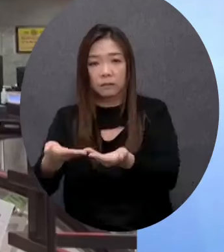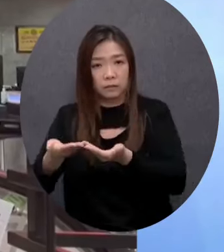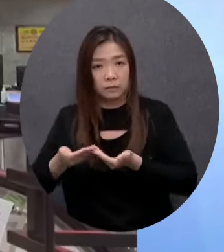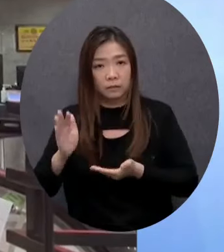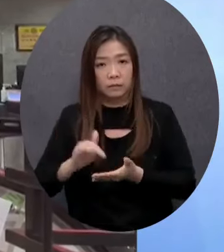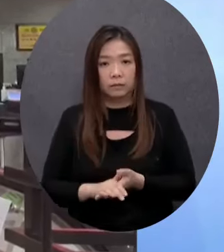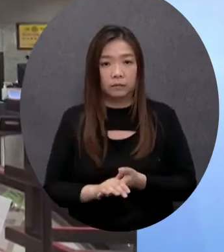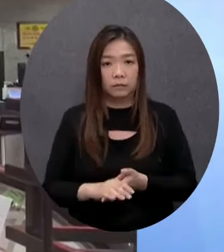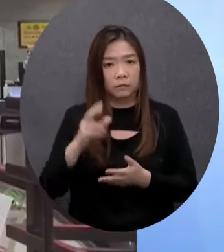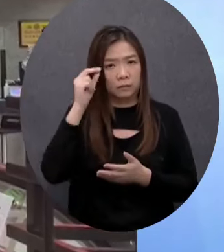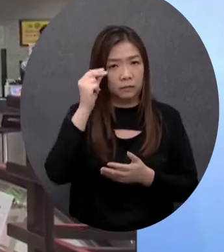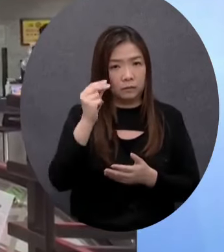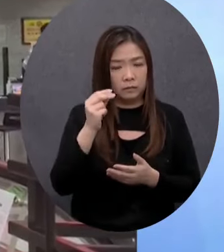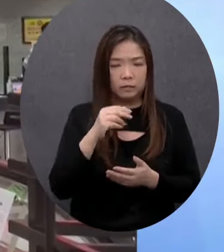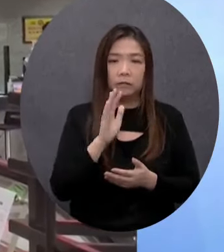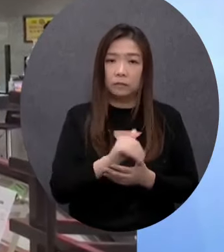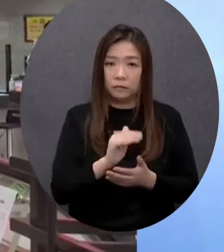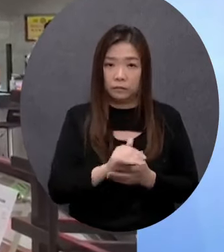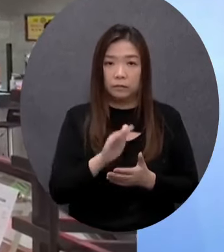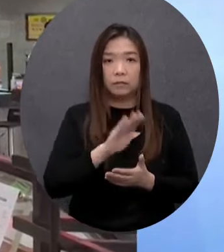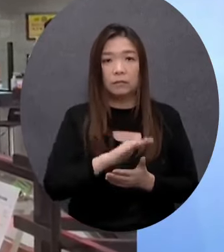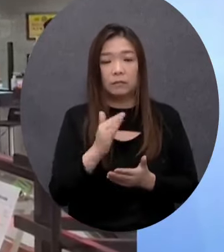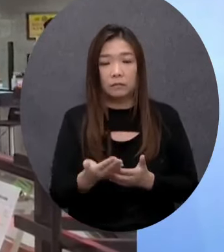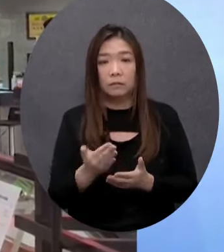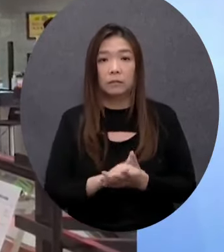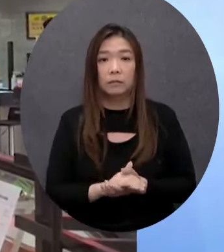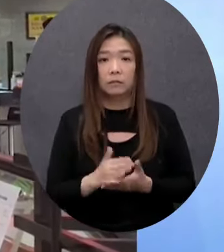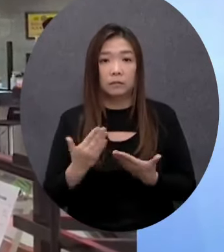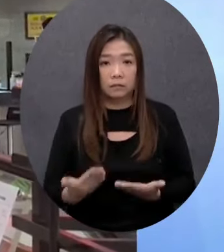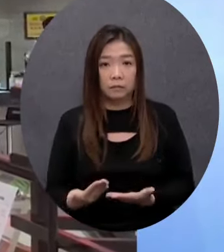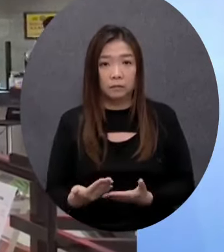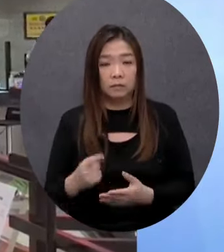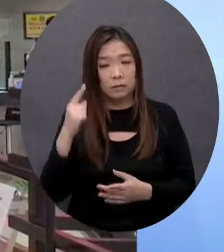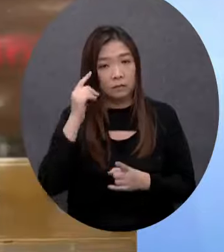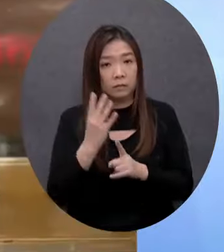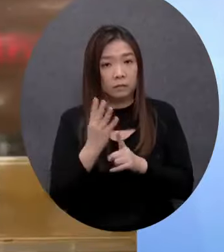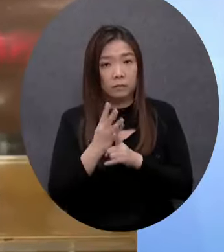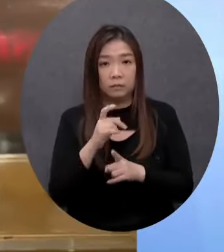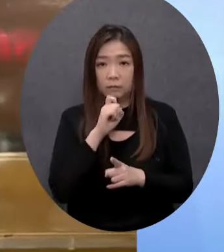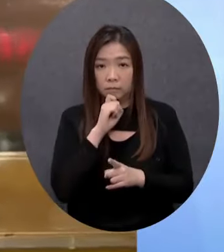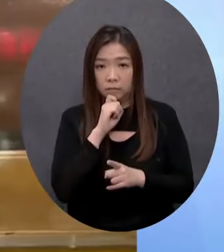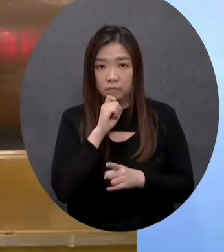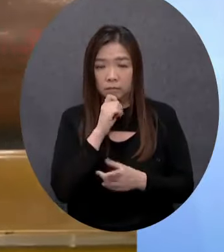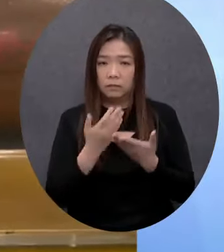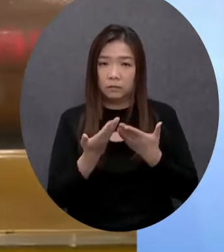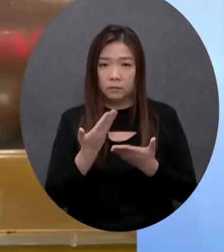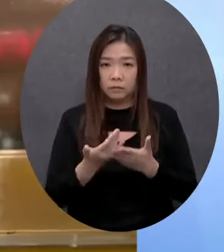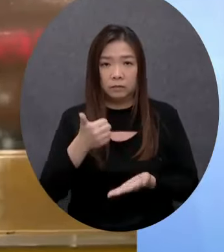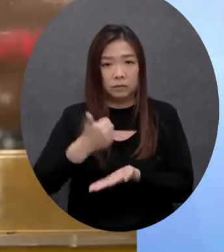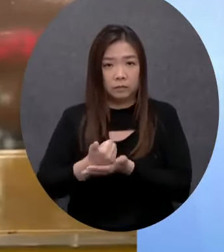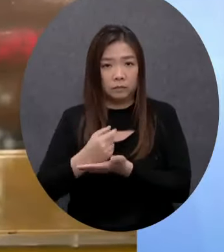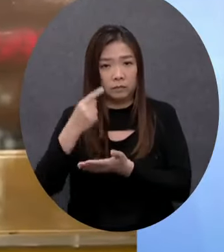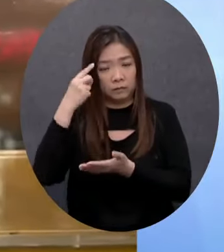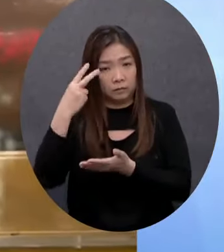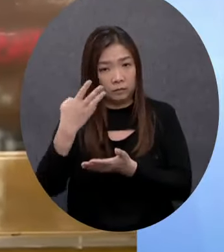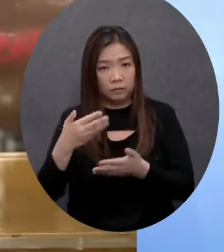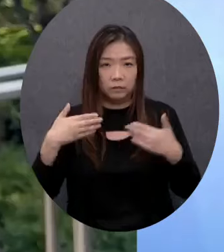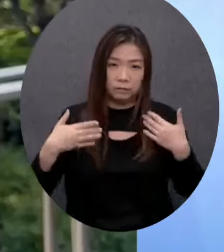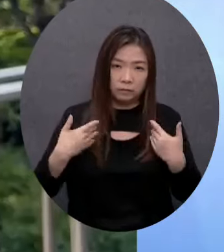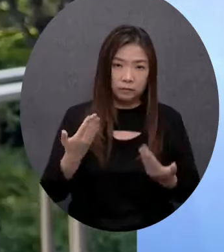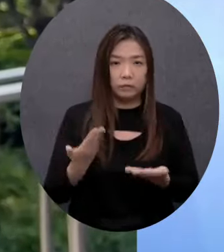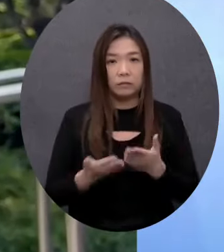实7天应该也可以，但是现在到了14天了，可能还想多待2天，或者说多玩2天